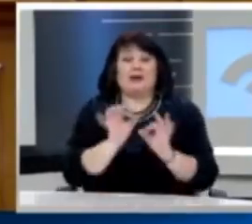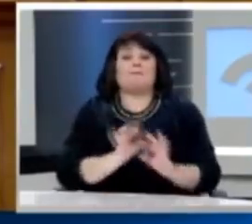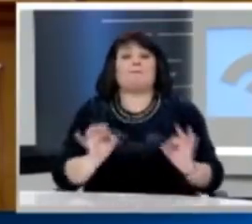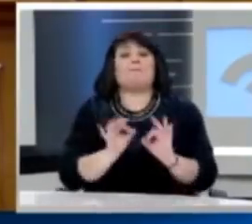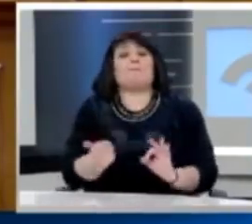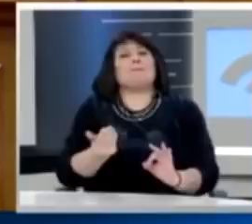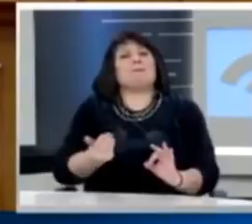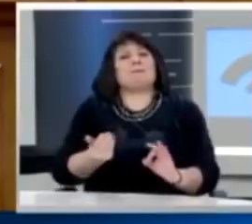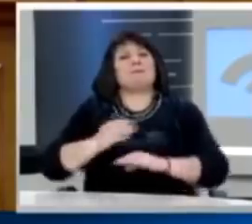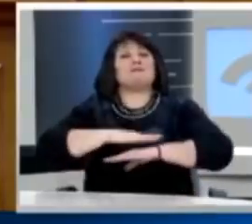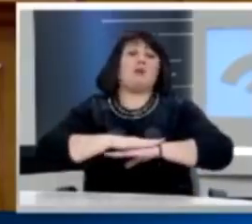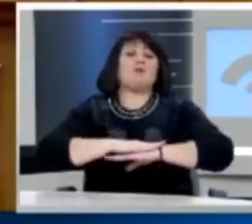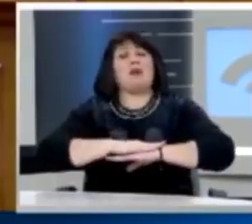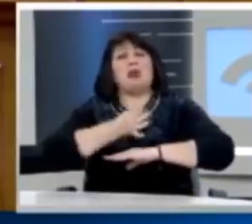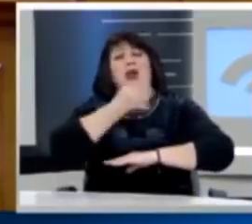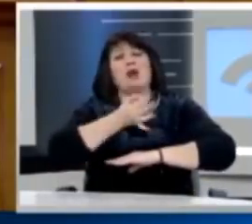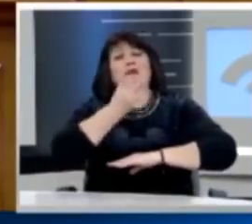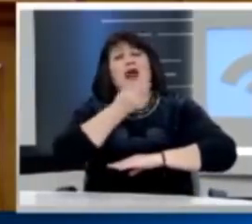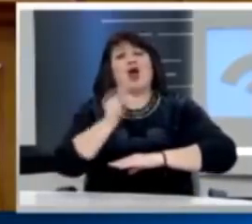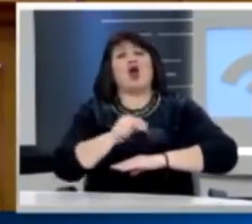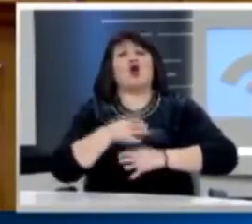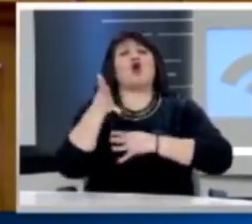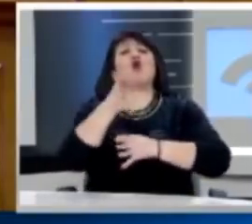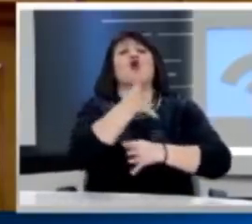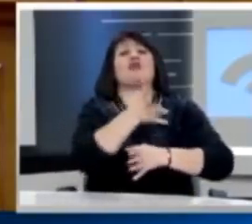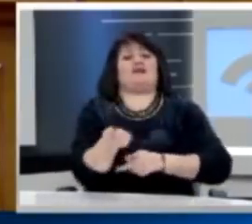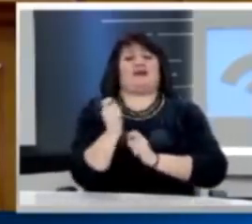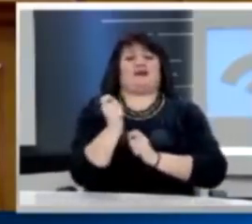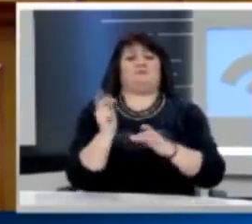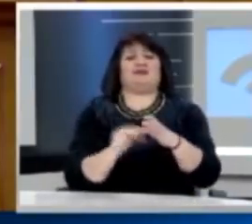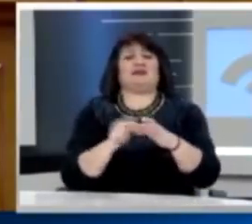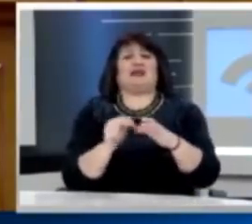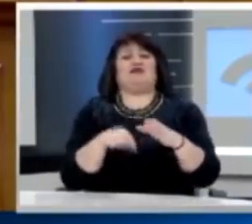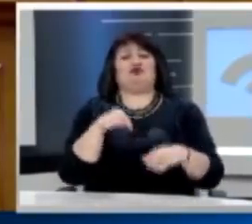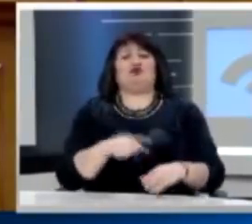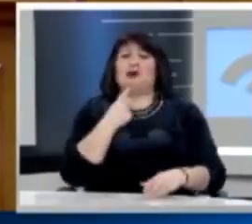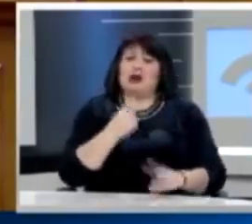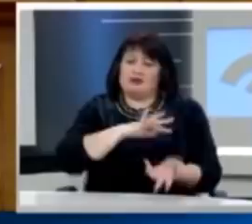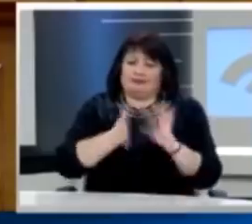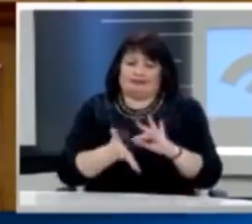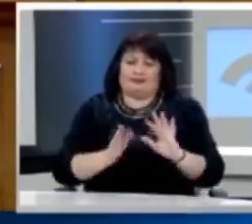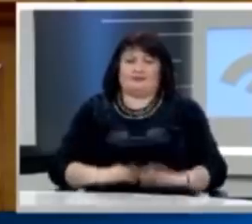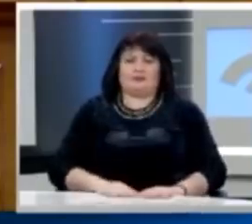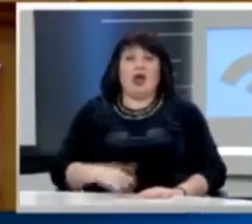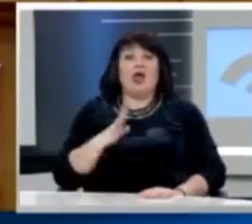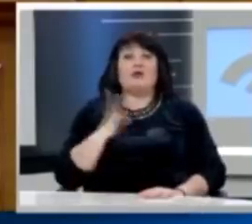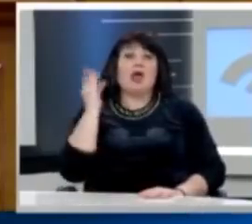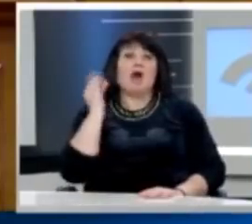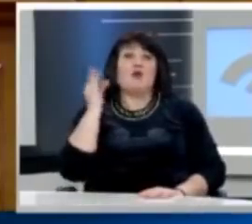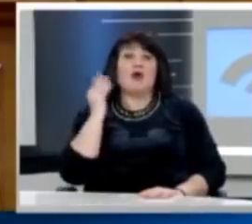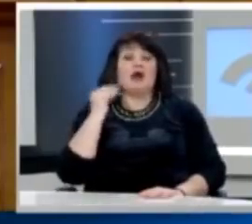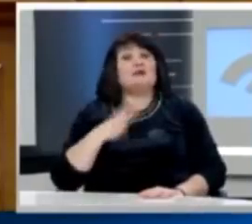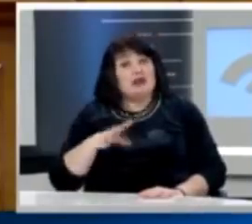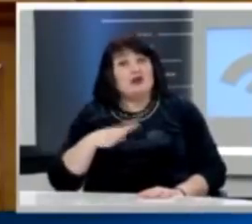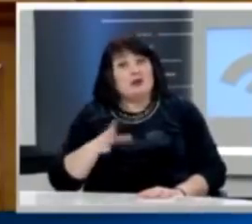έκανε ο κύριος Τσίπρας προς άγραν τότε και κοροϊδία ψηφοφόρων που άκουγαν βέβαια οι άνθρωποι με